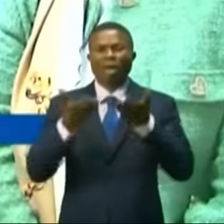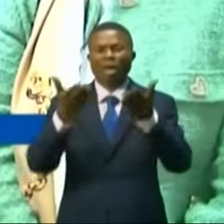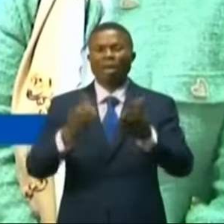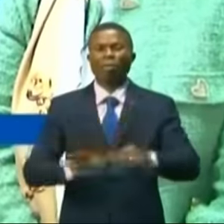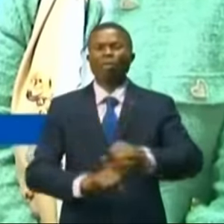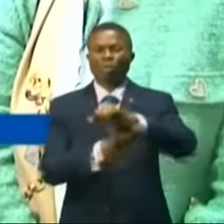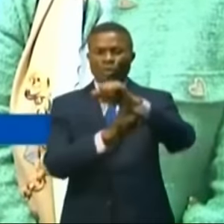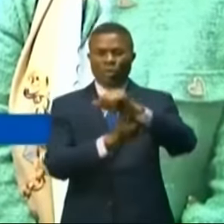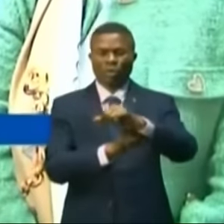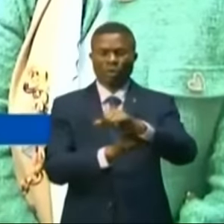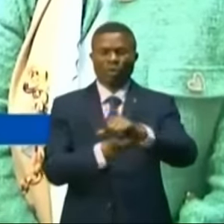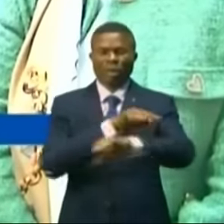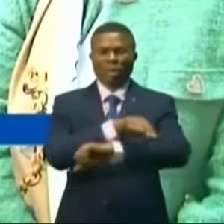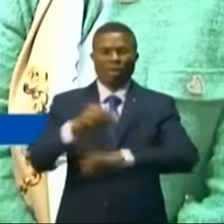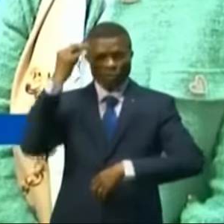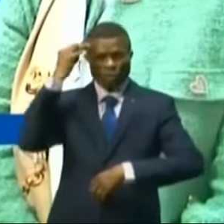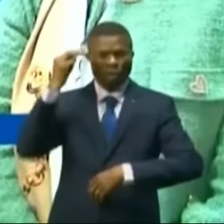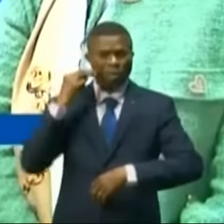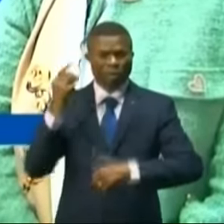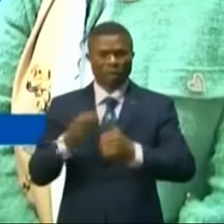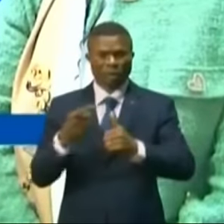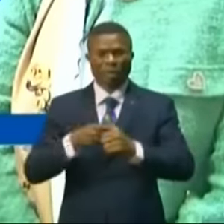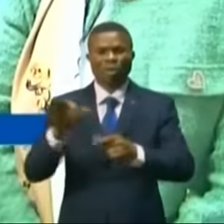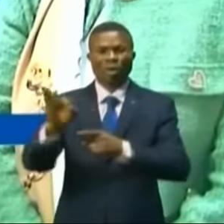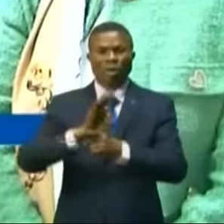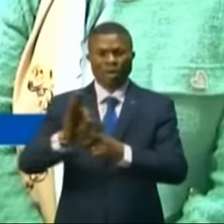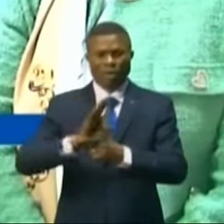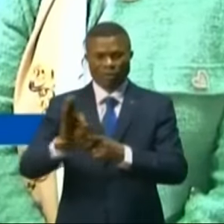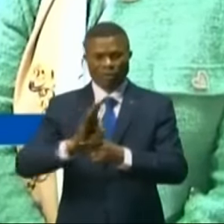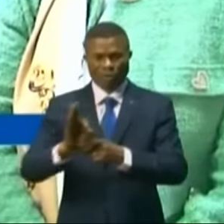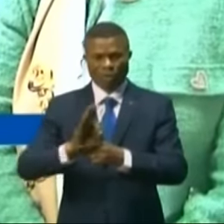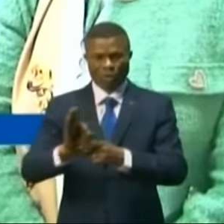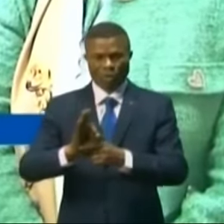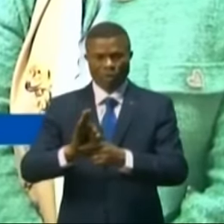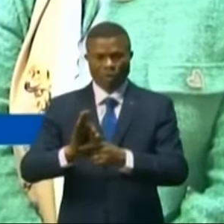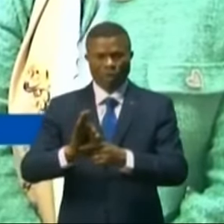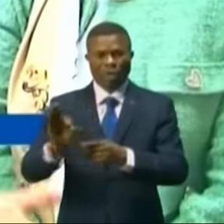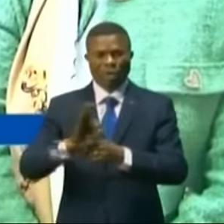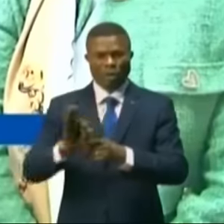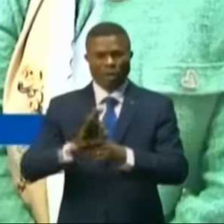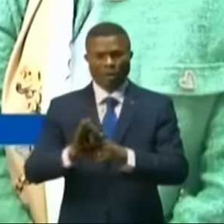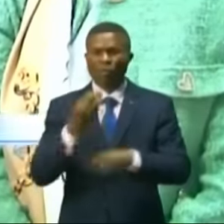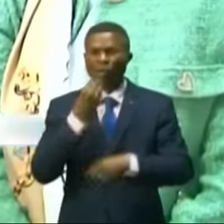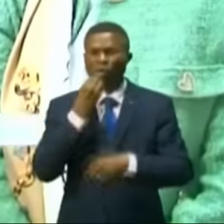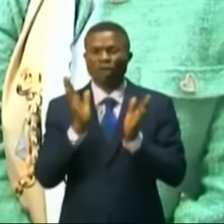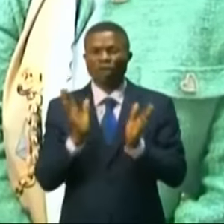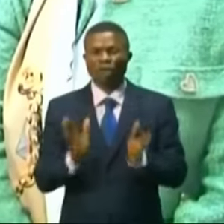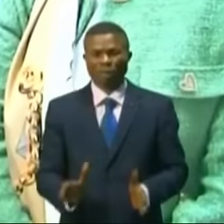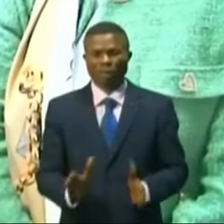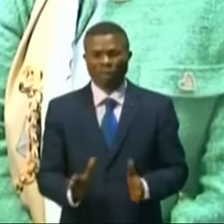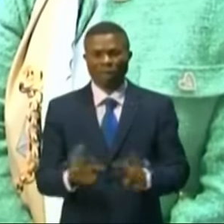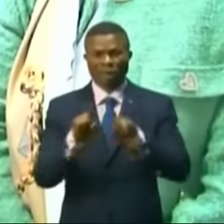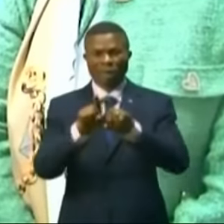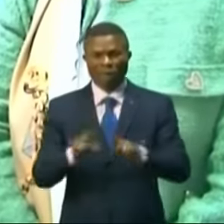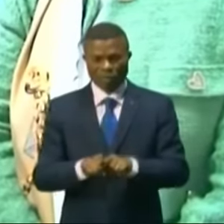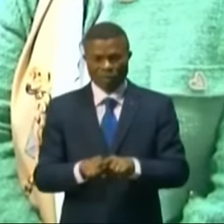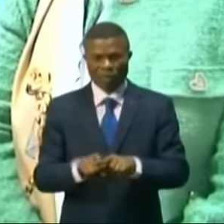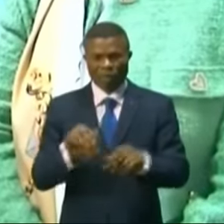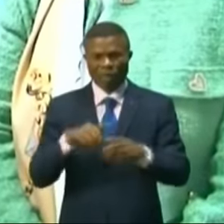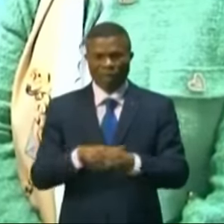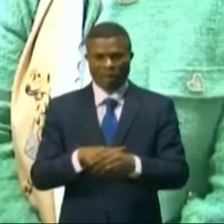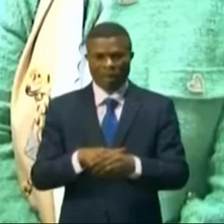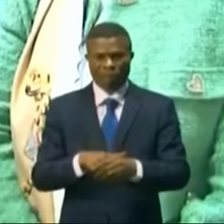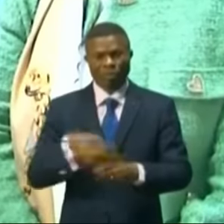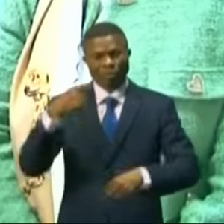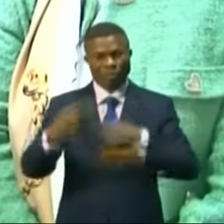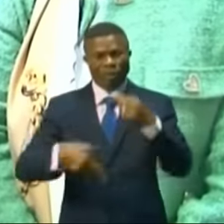d'accompagner le ministère, notamment dans la formation des inspecteurs. Et des